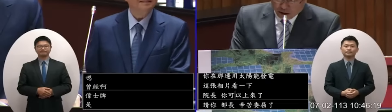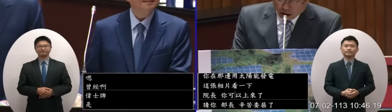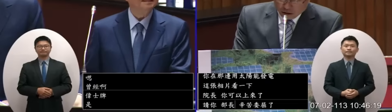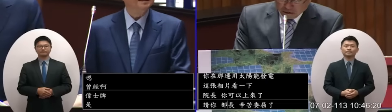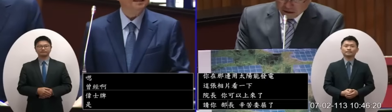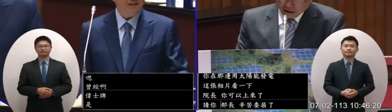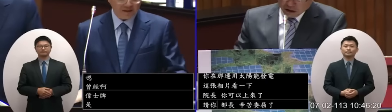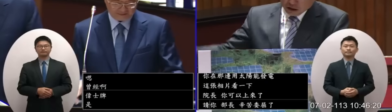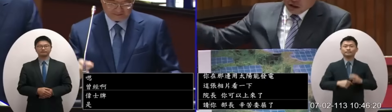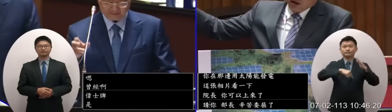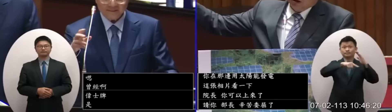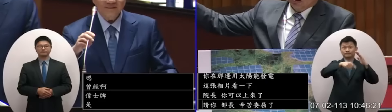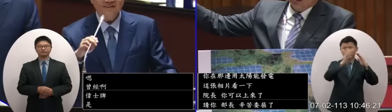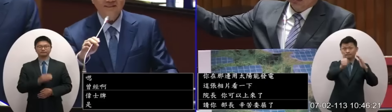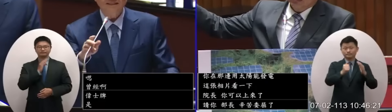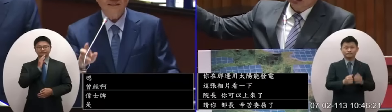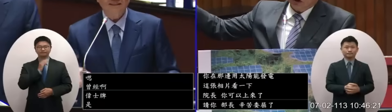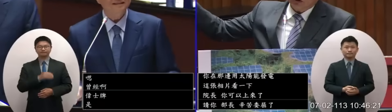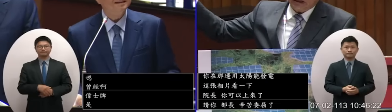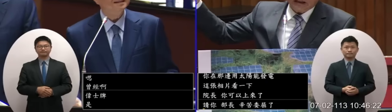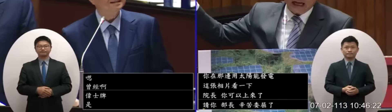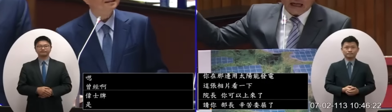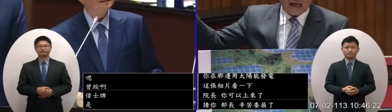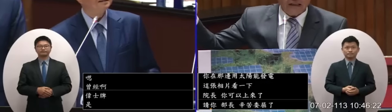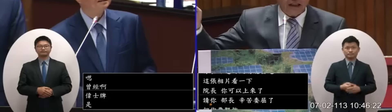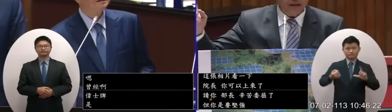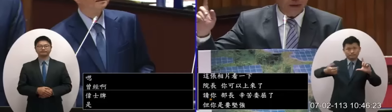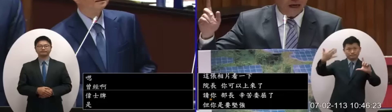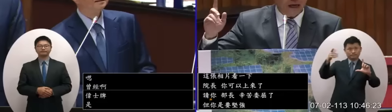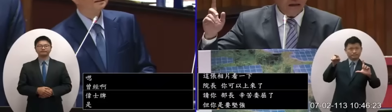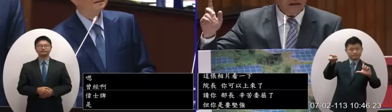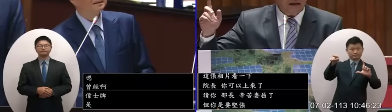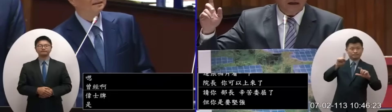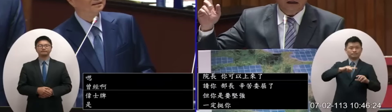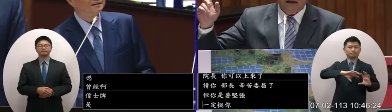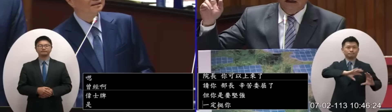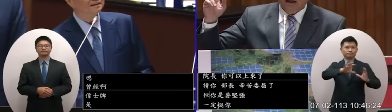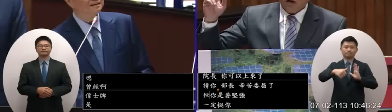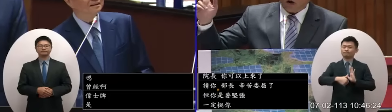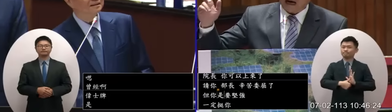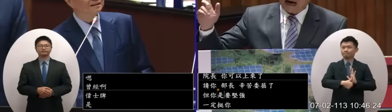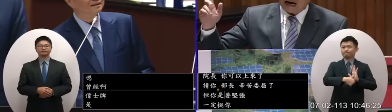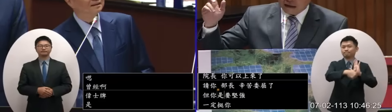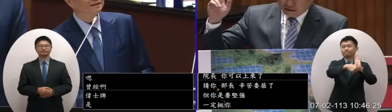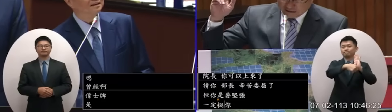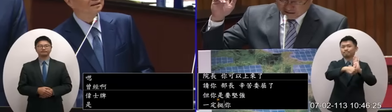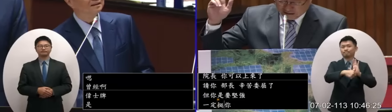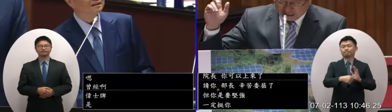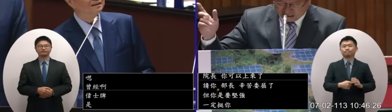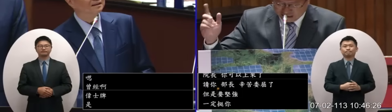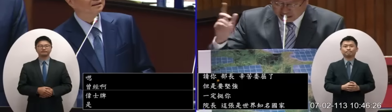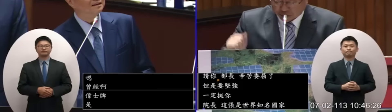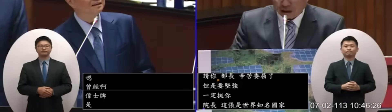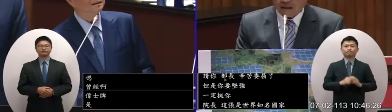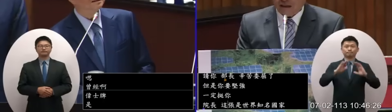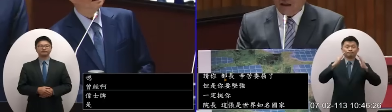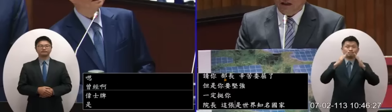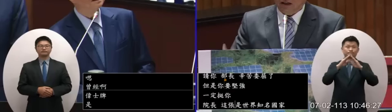一定 是， 一定是世界第一名，國家第二十